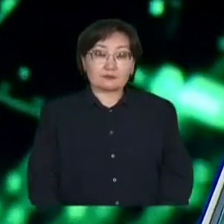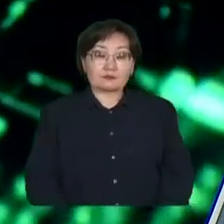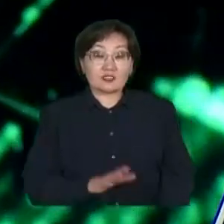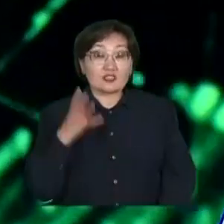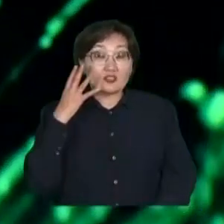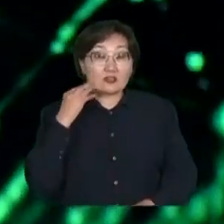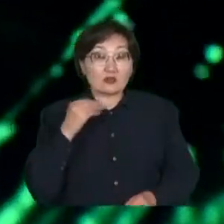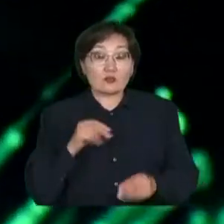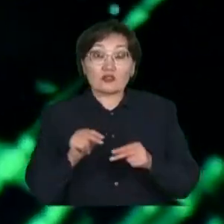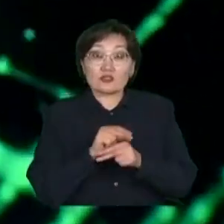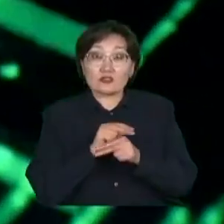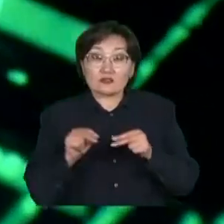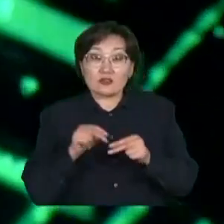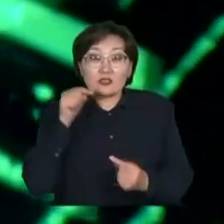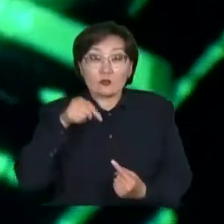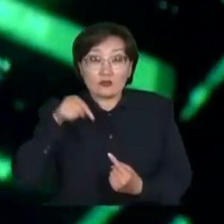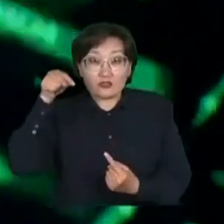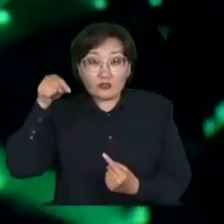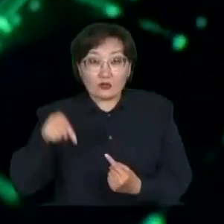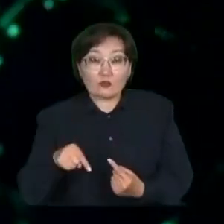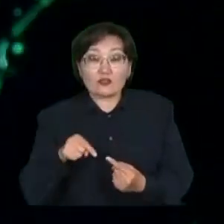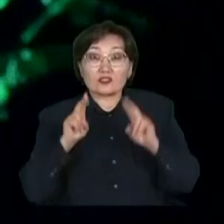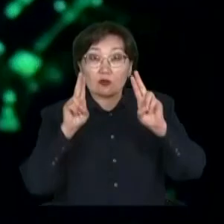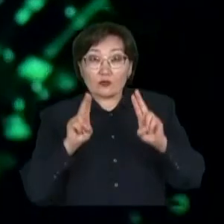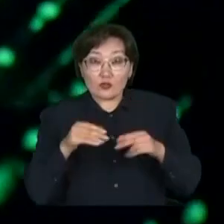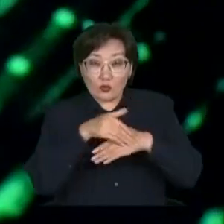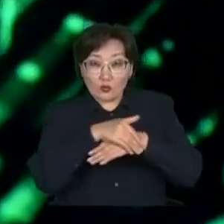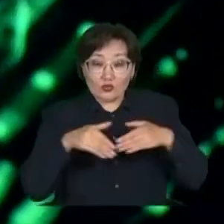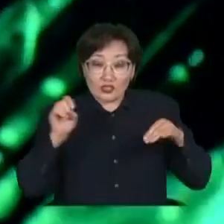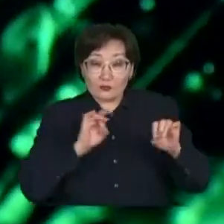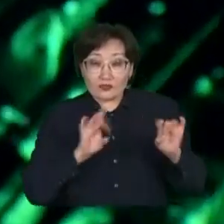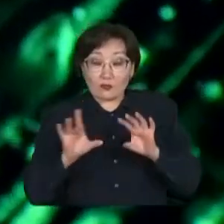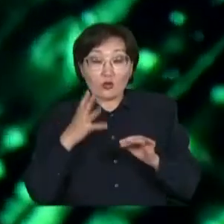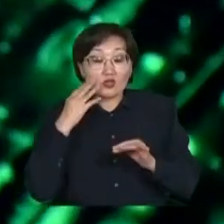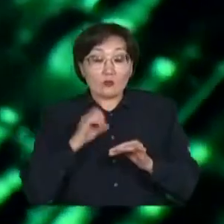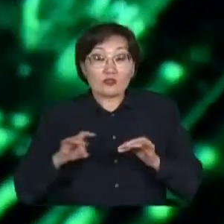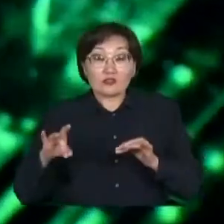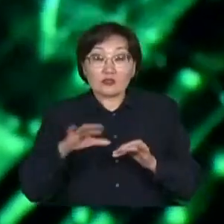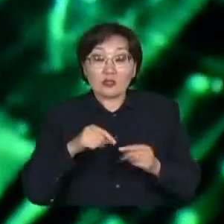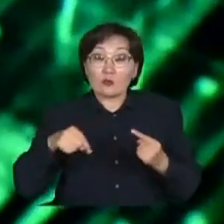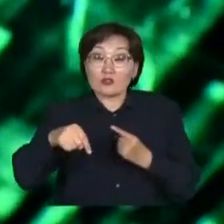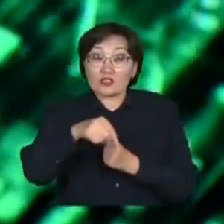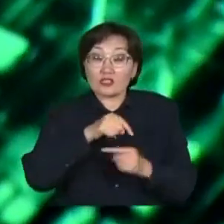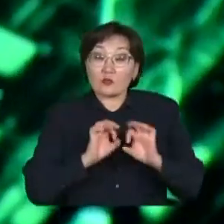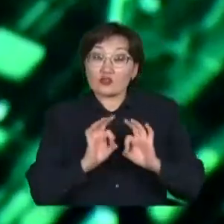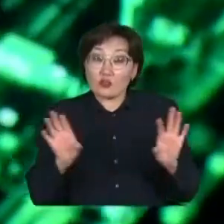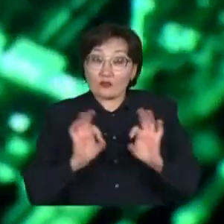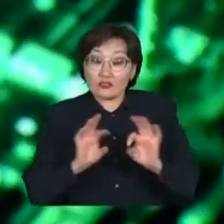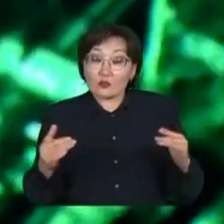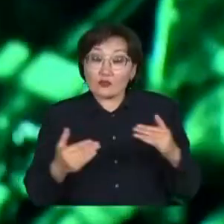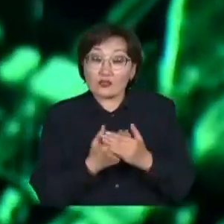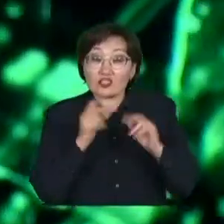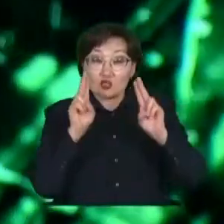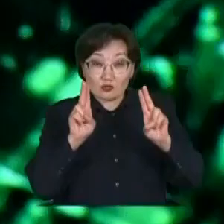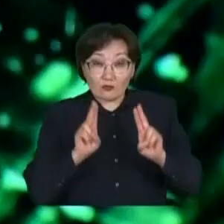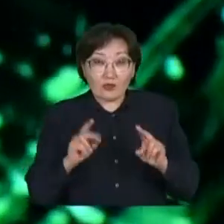В Алматы демонтируют несоответствующую стандартам наружную рекламу. Сегодня в Алмалинском районе предпринимателям разъяснили новые